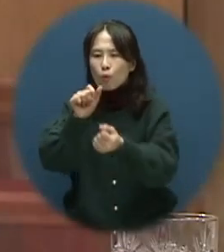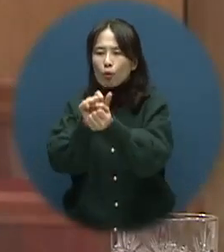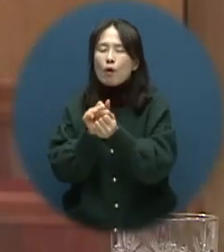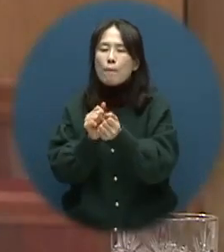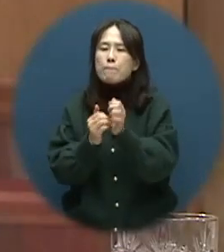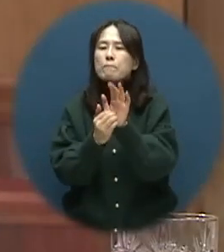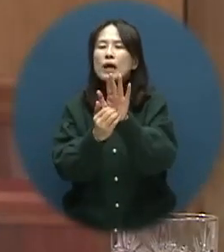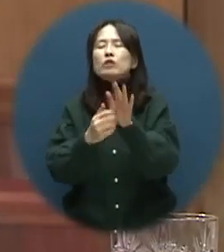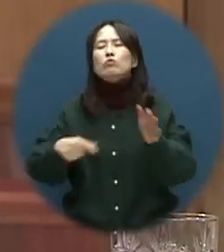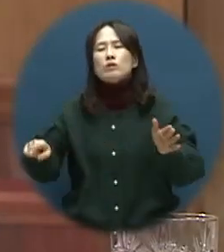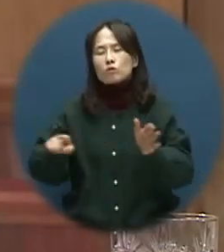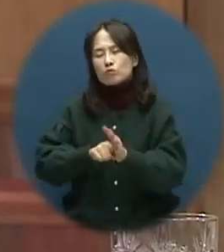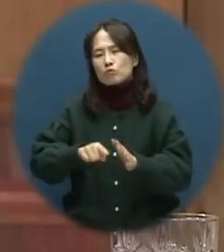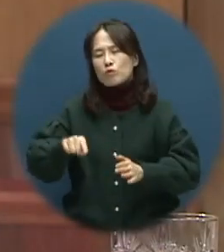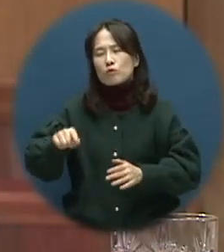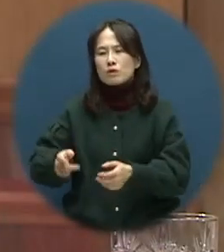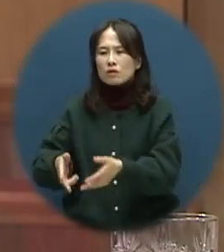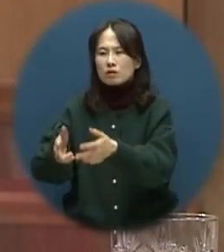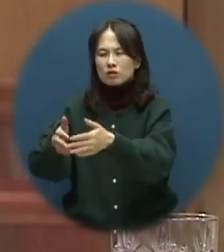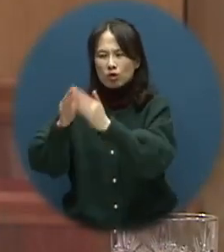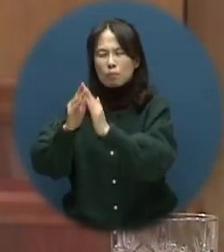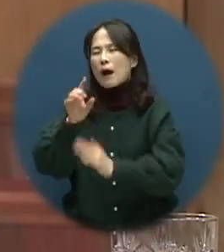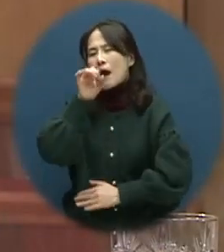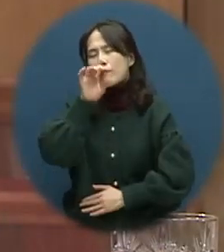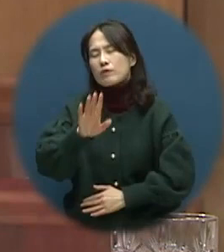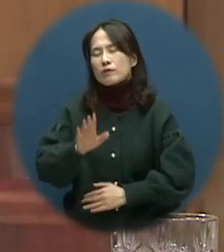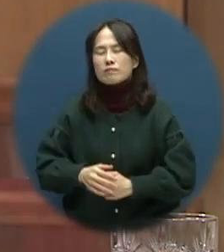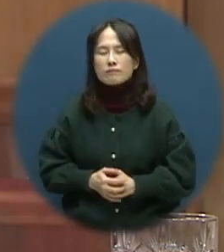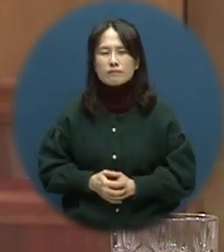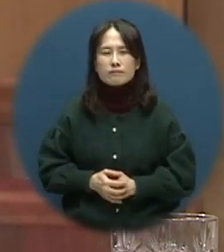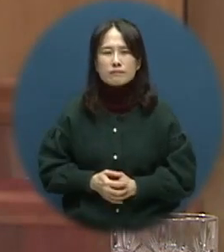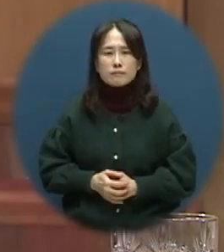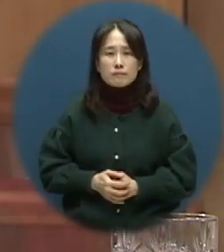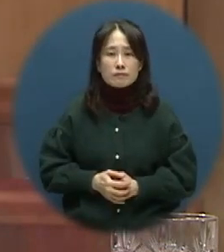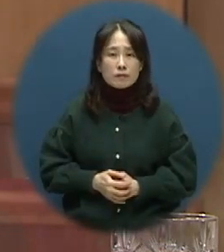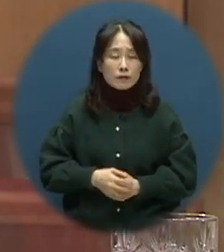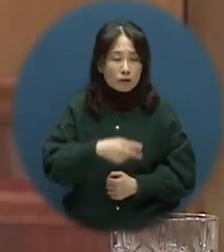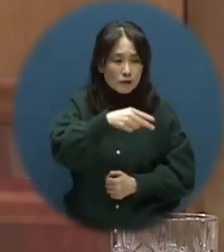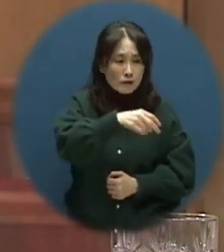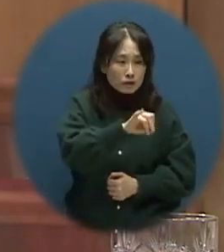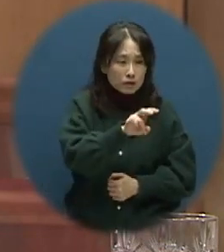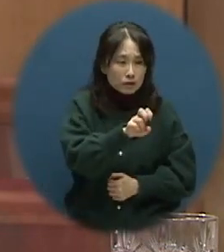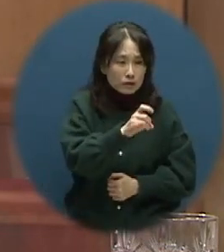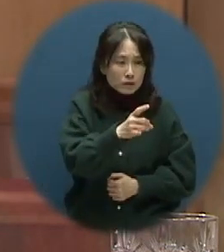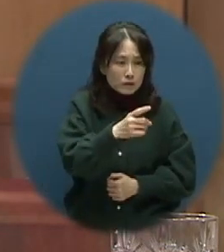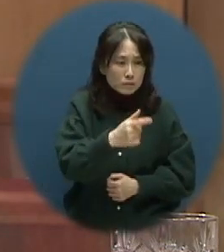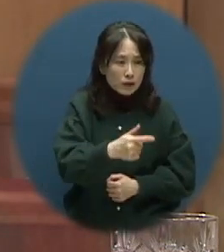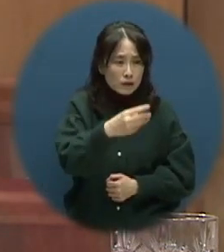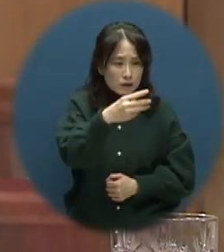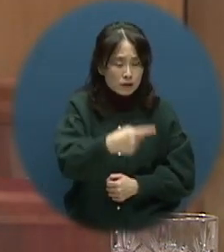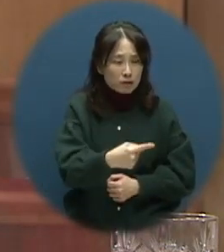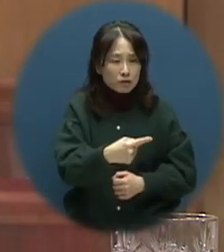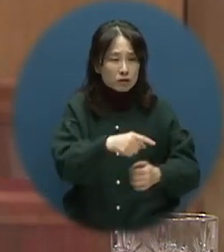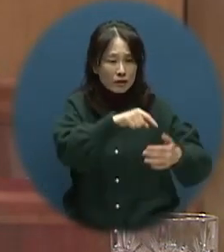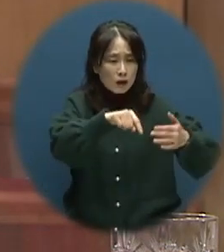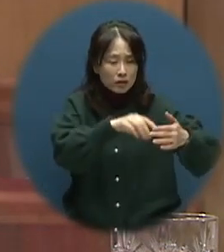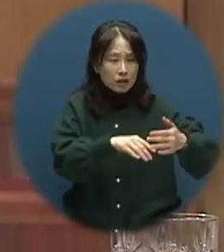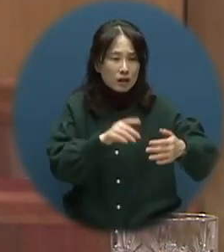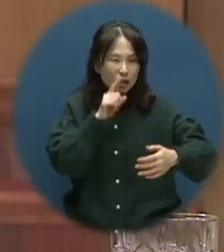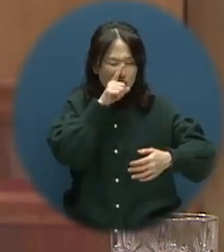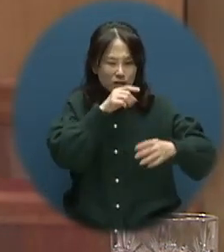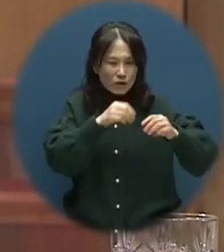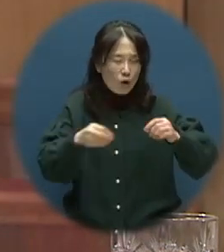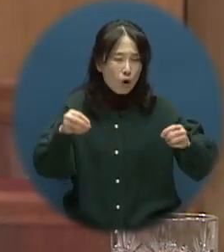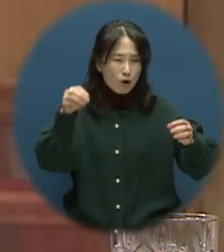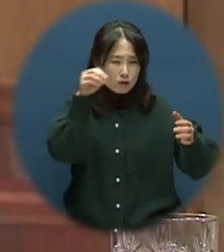지금 시멘트 얘기하시니까 몇 년 전에는 우리 목사님이 그 시멘트에 쓰레기가 들어간다. 이걸 고발해서 또